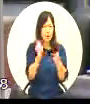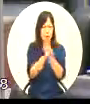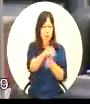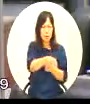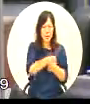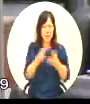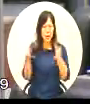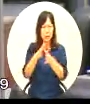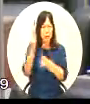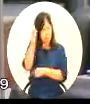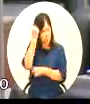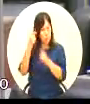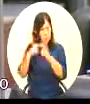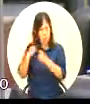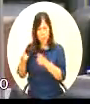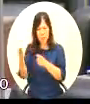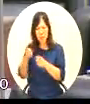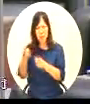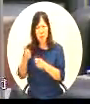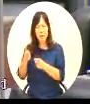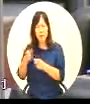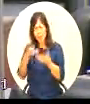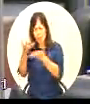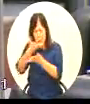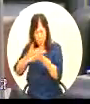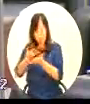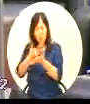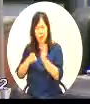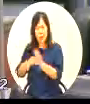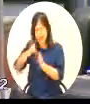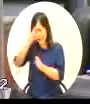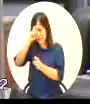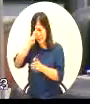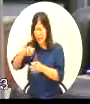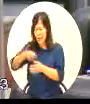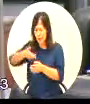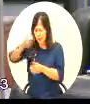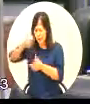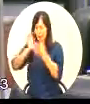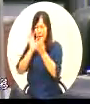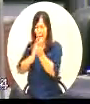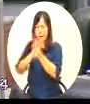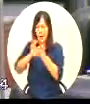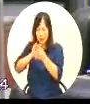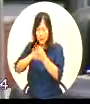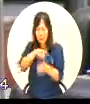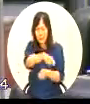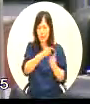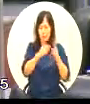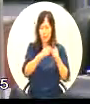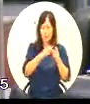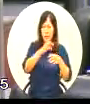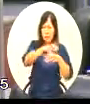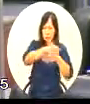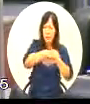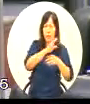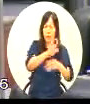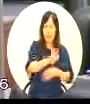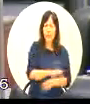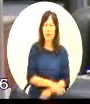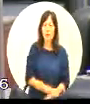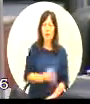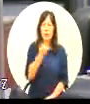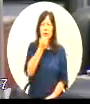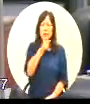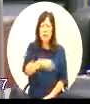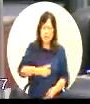人这个男生一直在那边沟通，希望他赶快帮忙联络这个病患的家属。可是呢，实际上